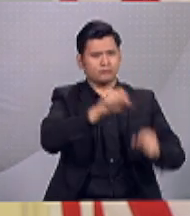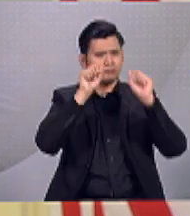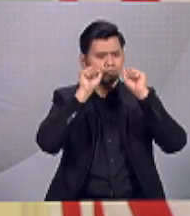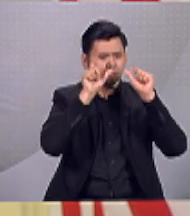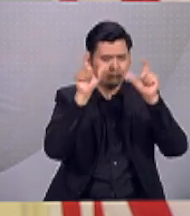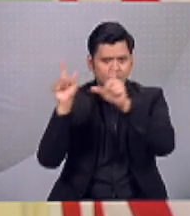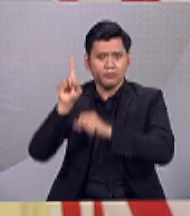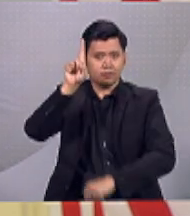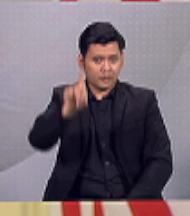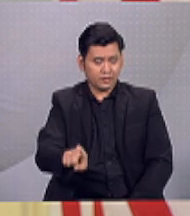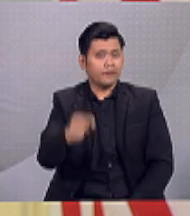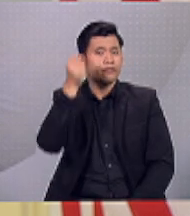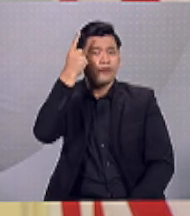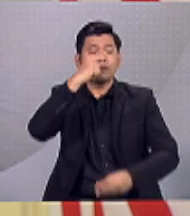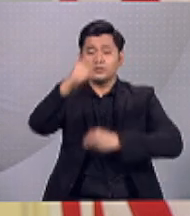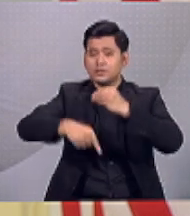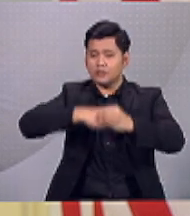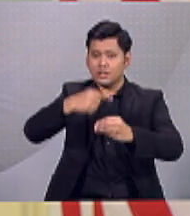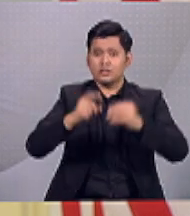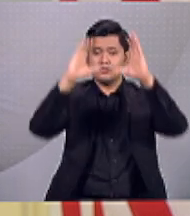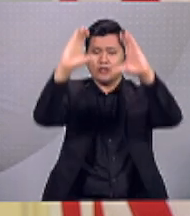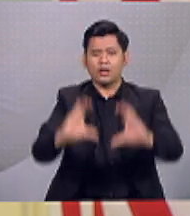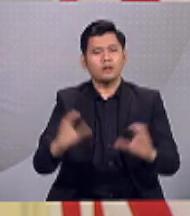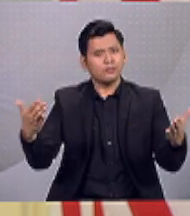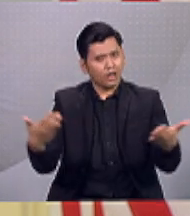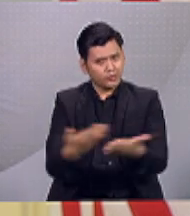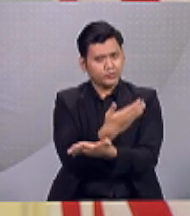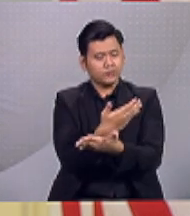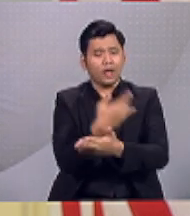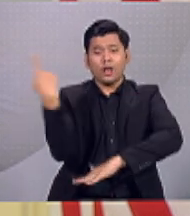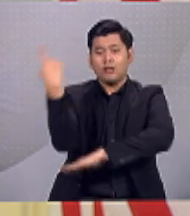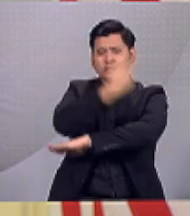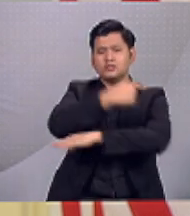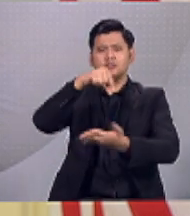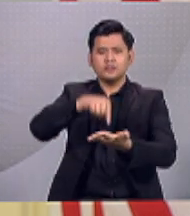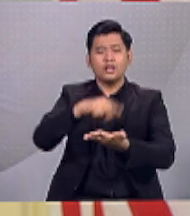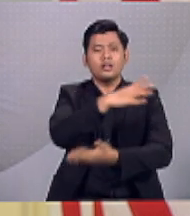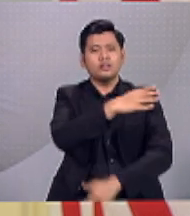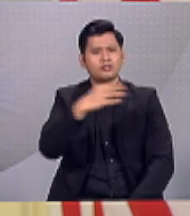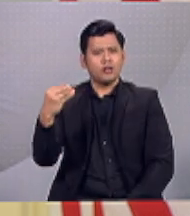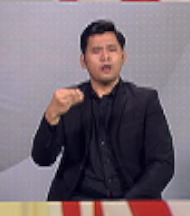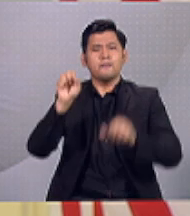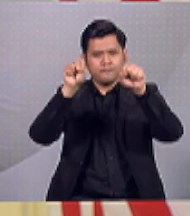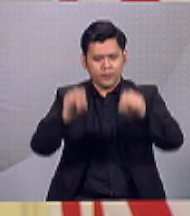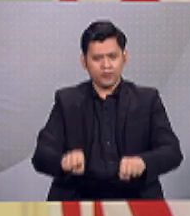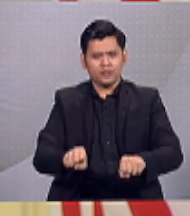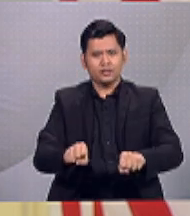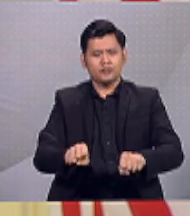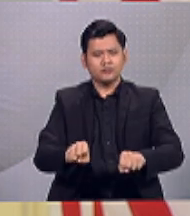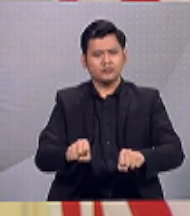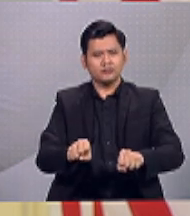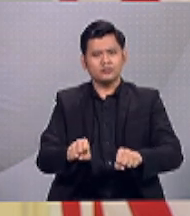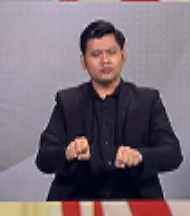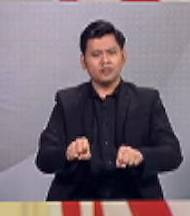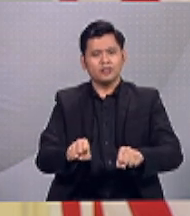supaya memahami tentang norma baru hari ini dan supaya boleh